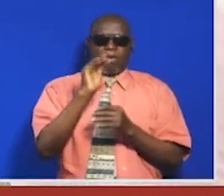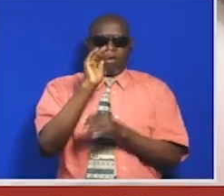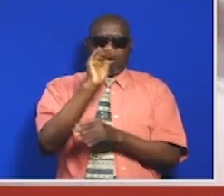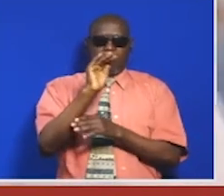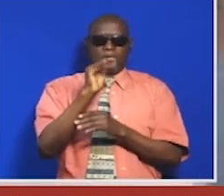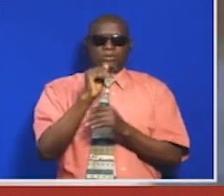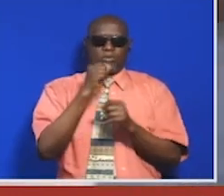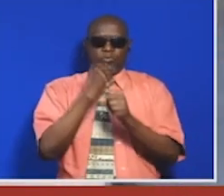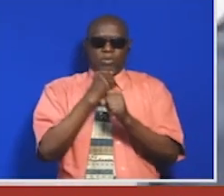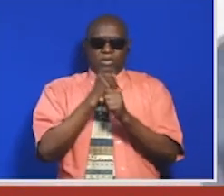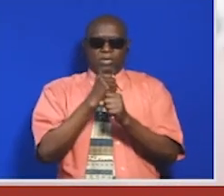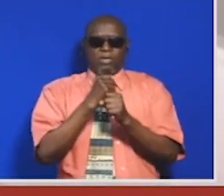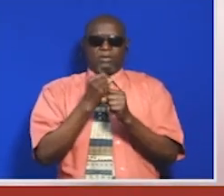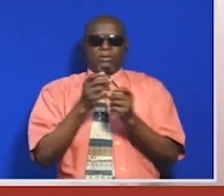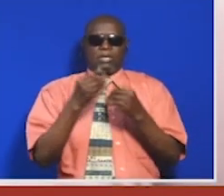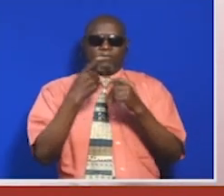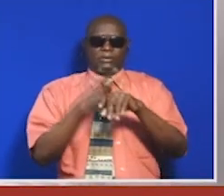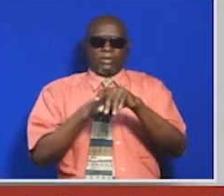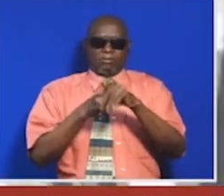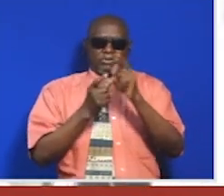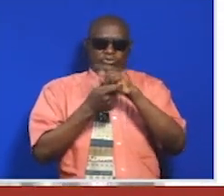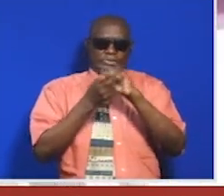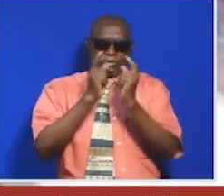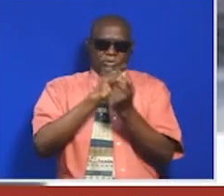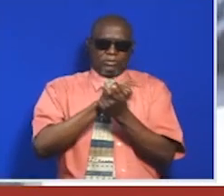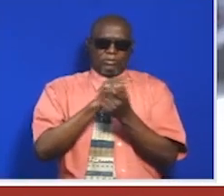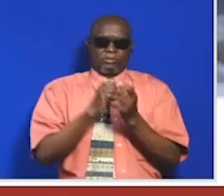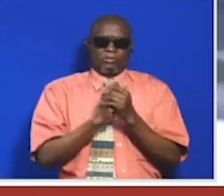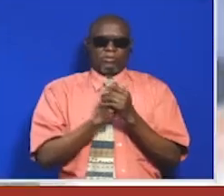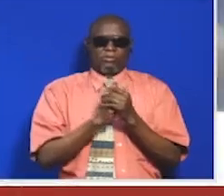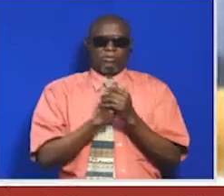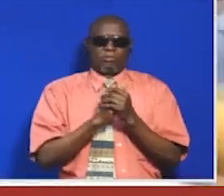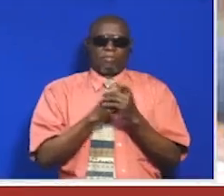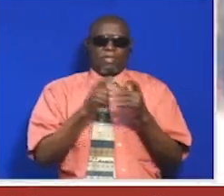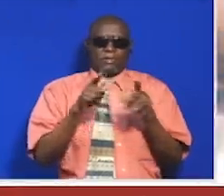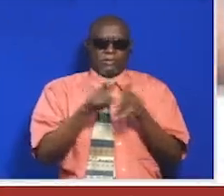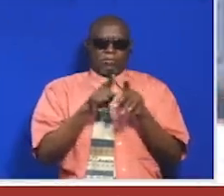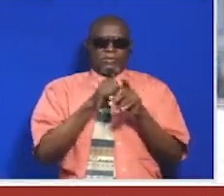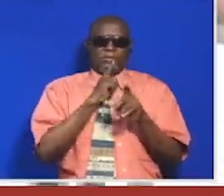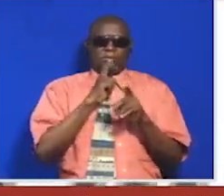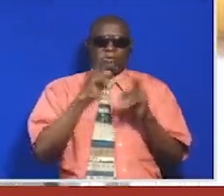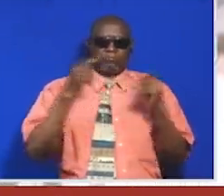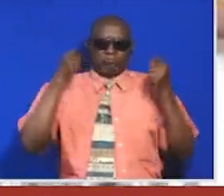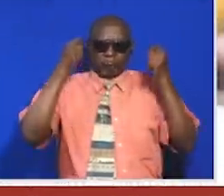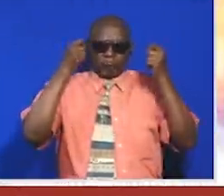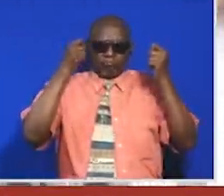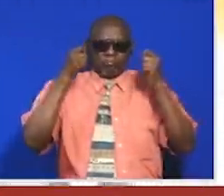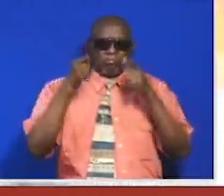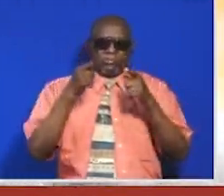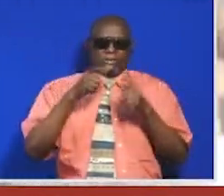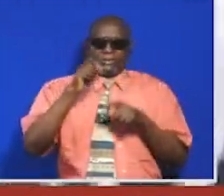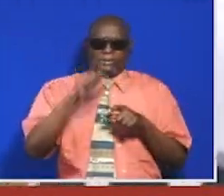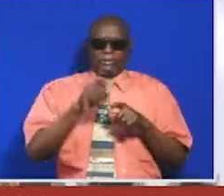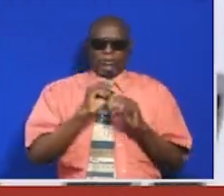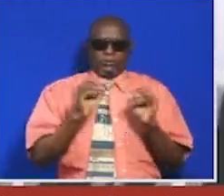mageuzi katika serikali yake, na baadhi ya maafisa wakuu katika serikali ya Tinubu wakitaja kwamba maandamano hayo yalikuwa ni hayafai